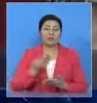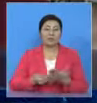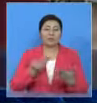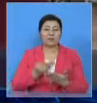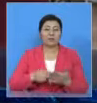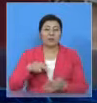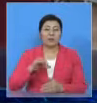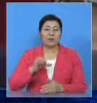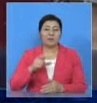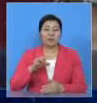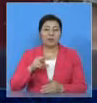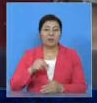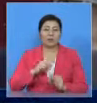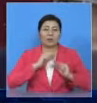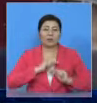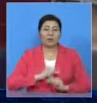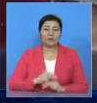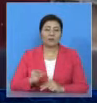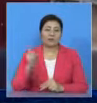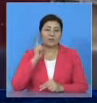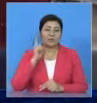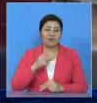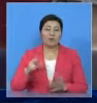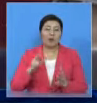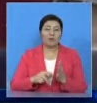у психолога работает телефон горячей линии